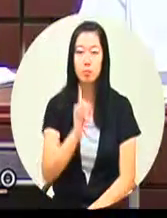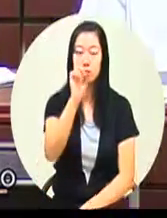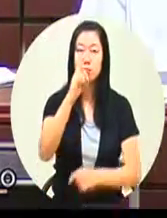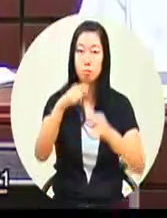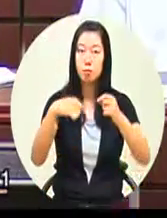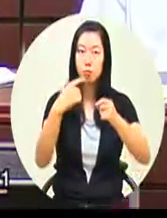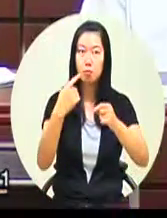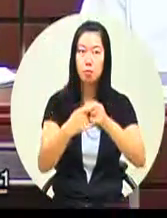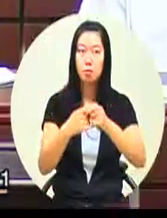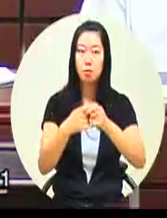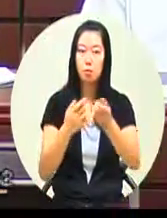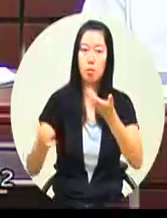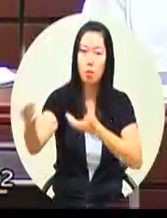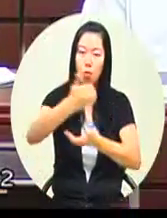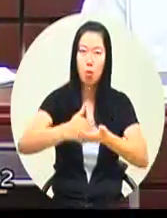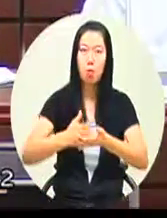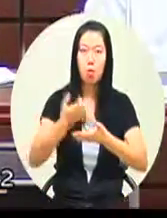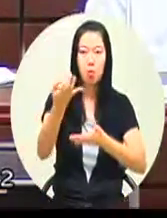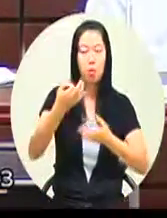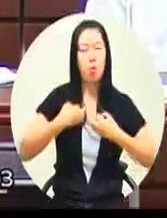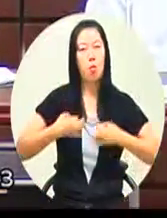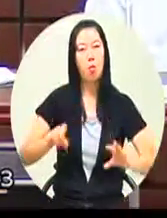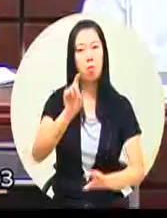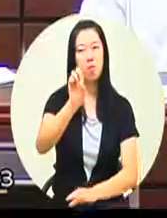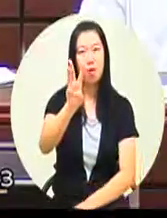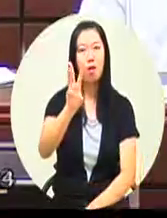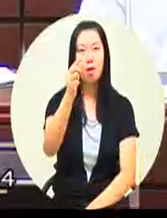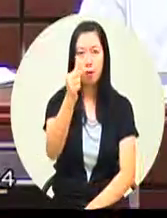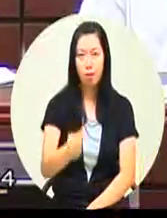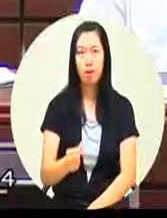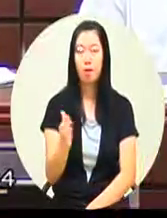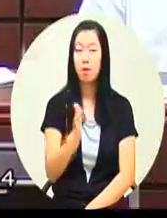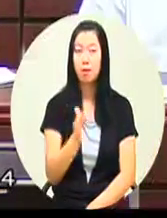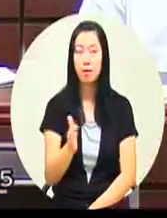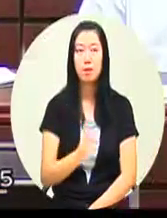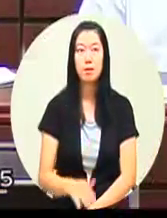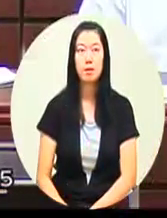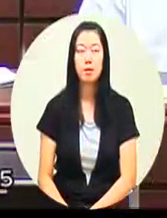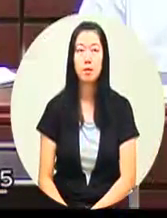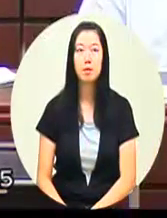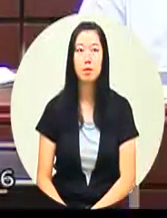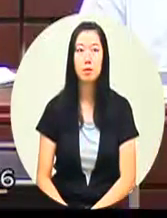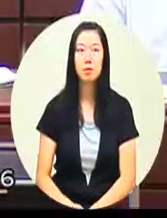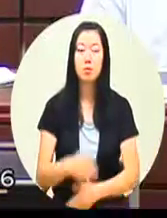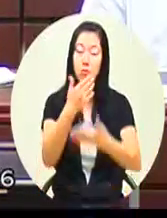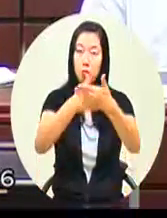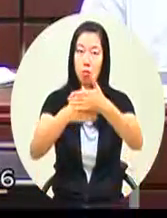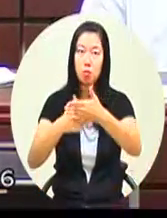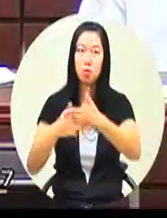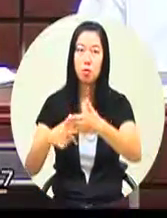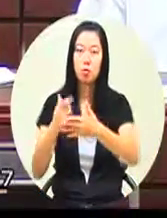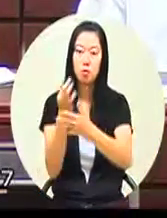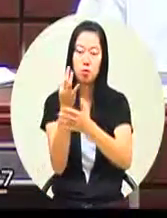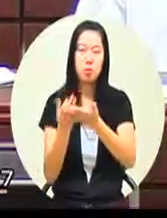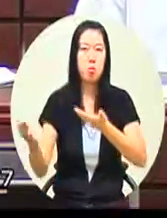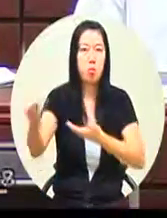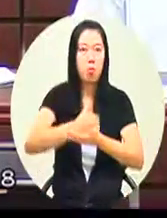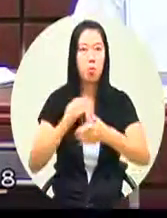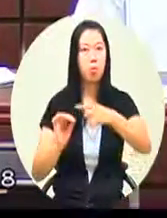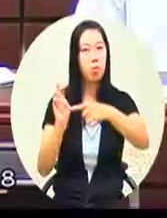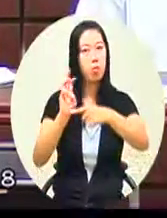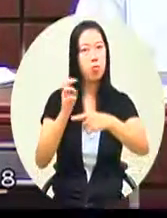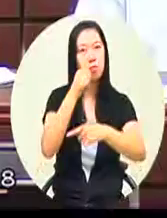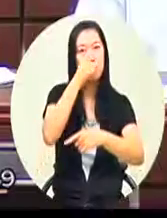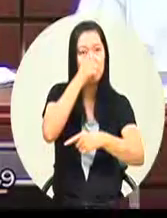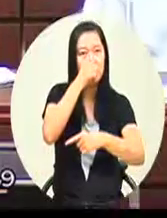收成差不多有13亿左右，就整个高雄市啊。13亿左右，如果再减少竞争，它缩成才30%而已、 嗯， 所